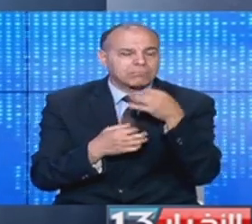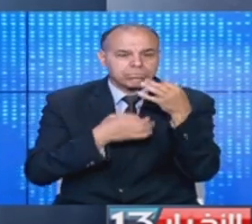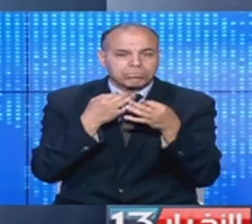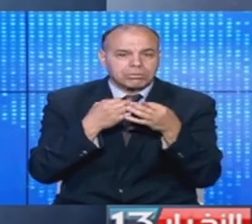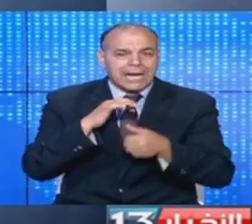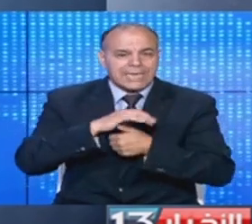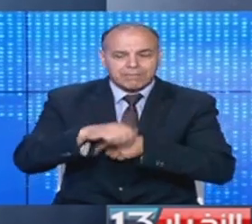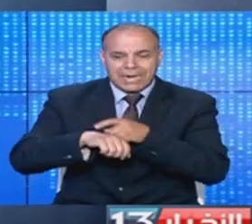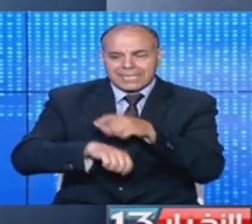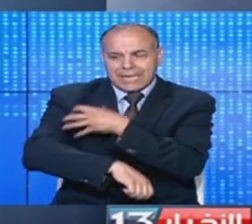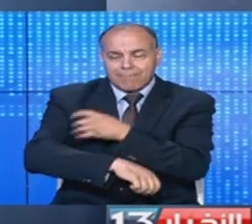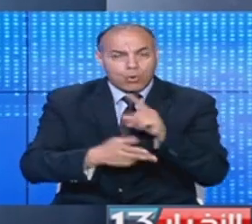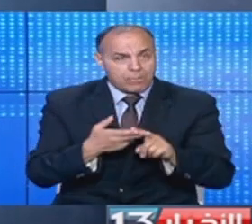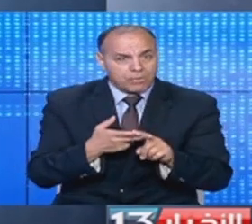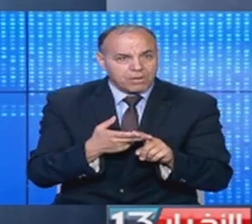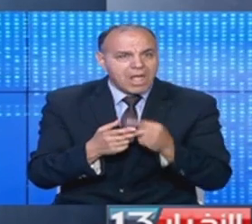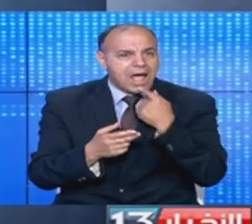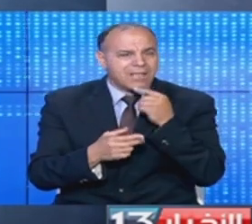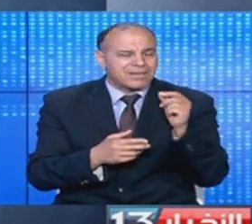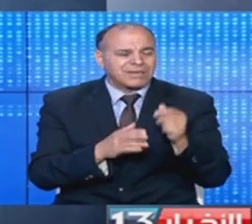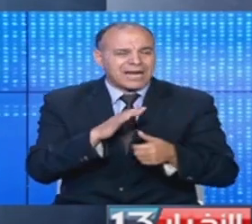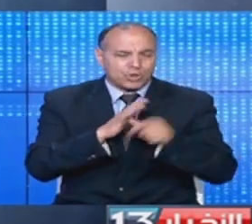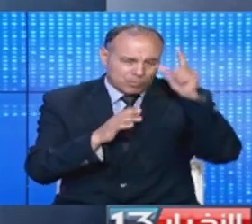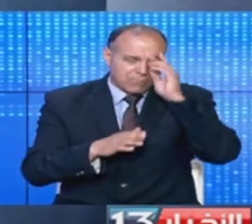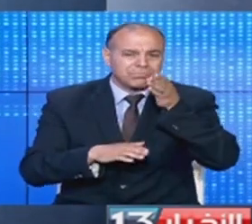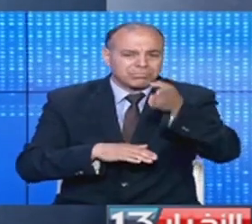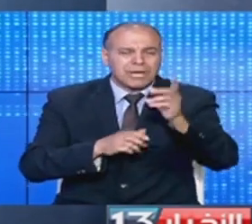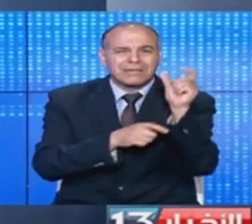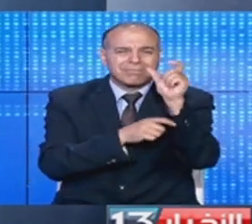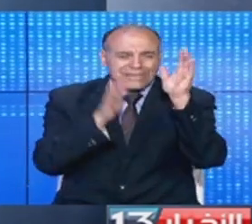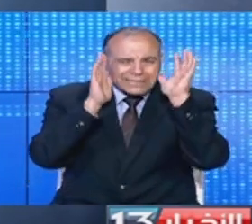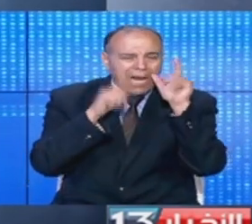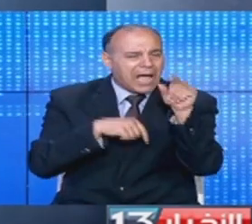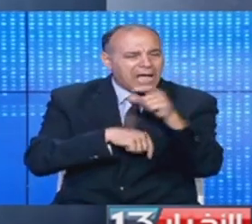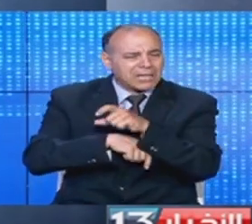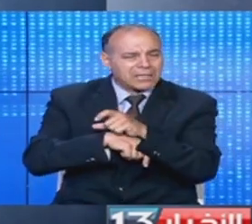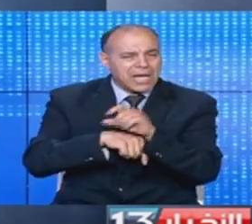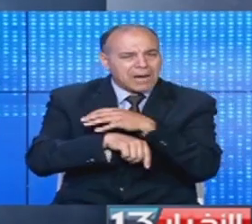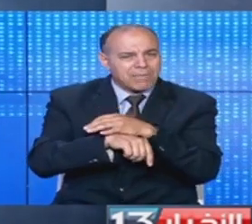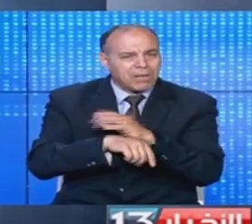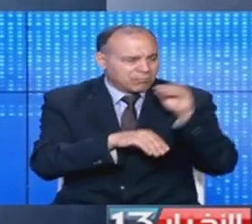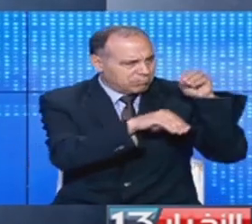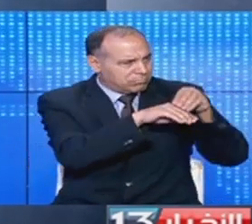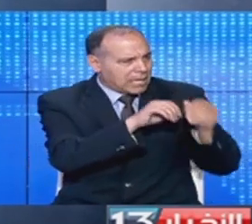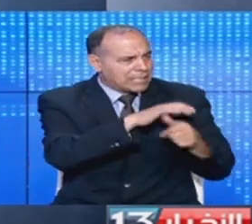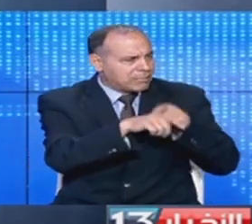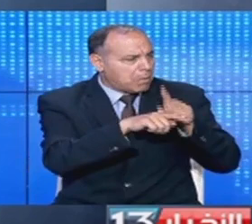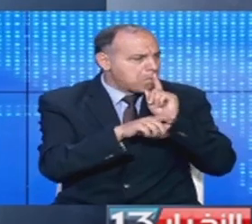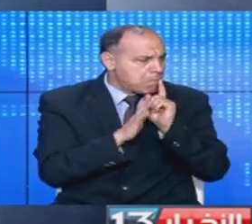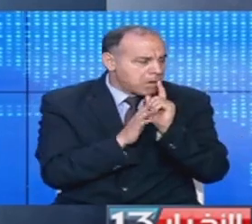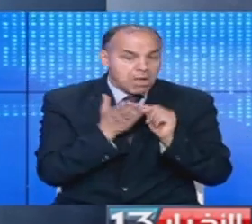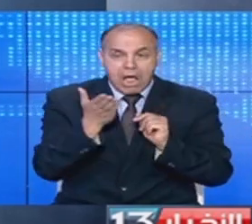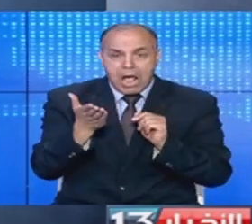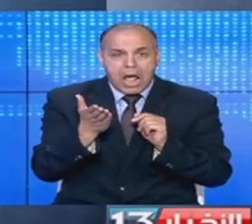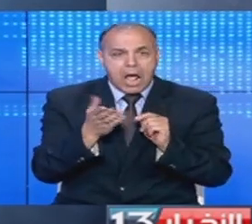تصريحات رئيس بلدية الأكرم بخصوص زيارة رئيس الجمهورية إلى مسجد أبي سعيد وعدم إبلاغه بها لأنها